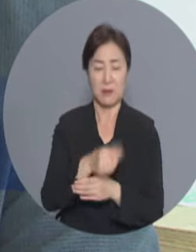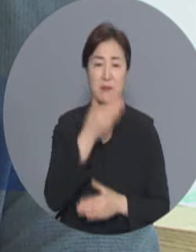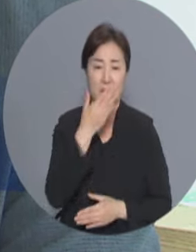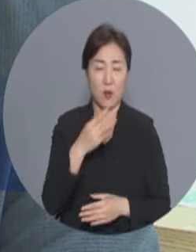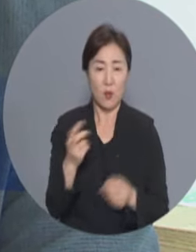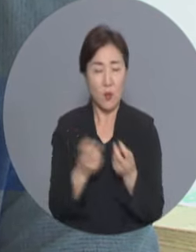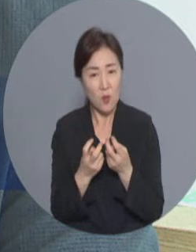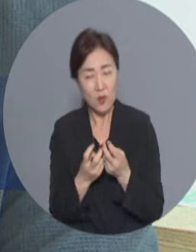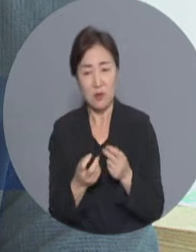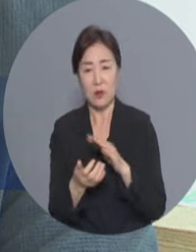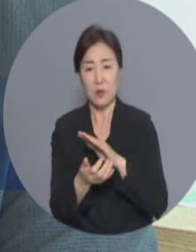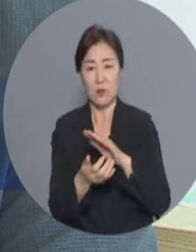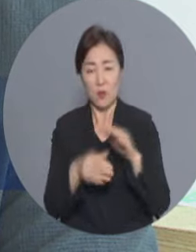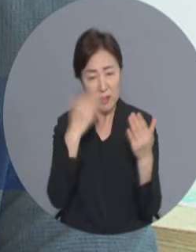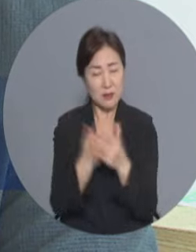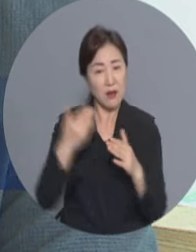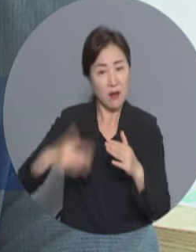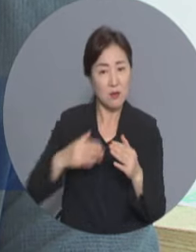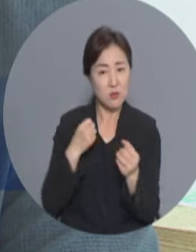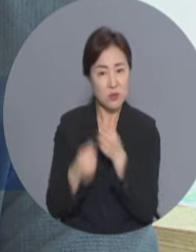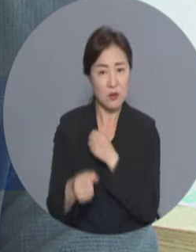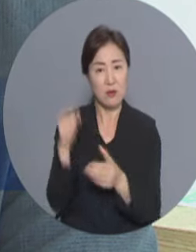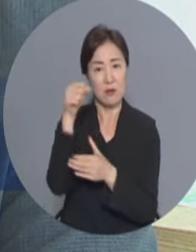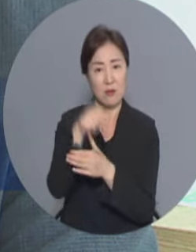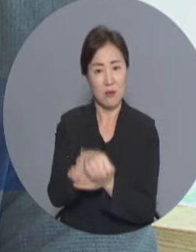어떻게 공사가 마무리가 안 됐는데